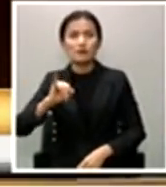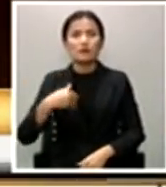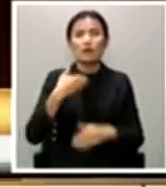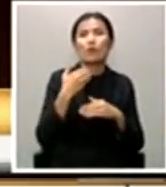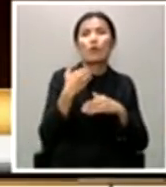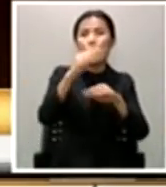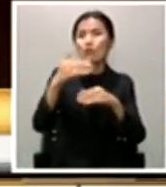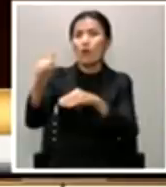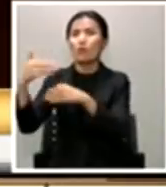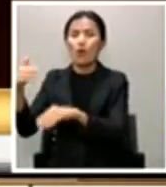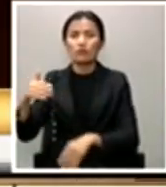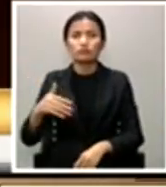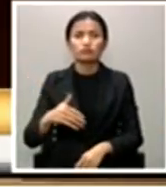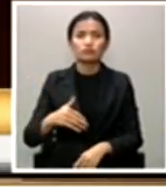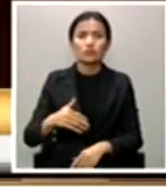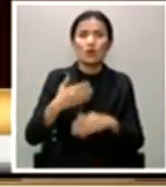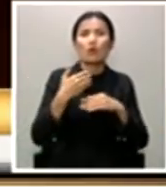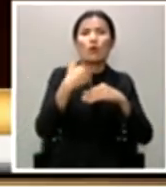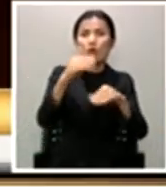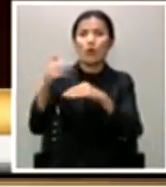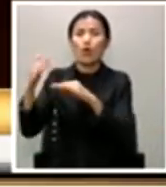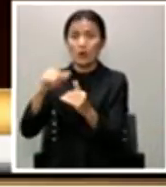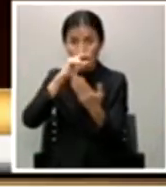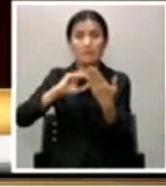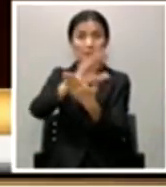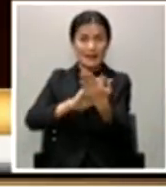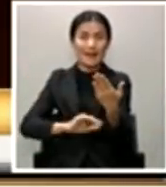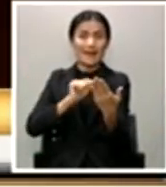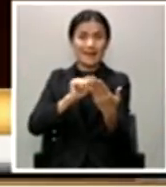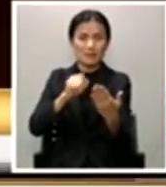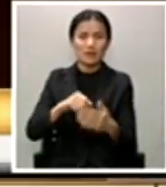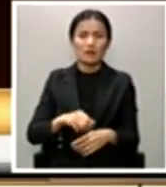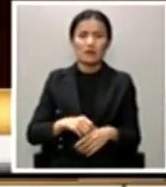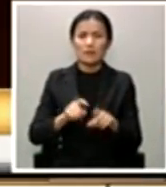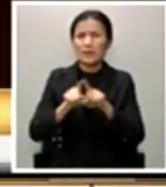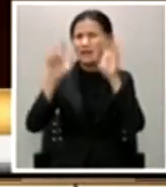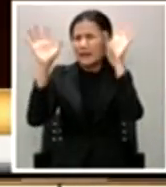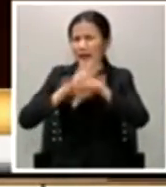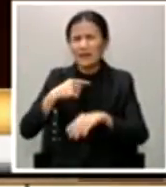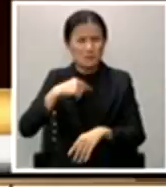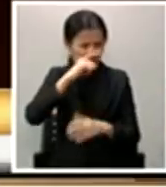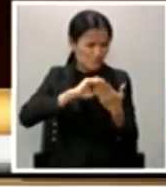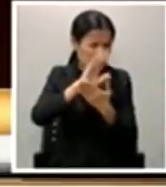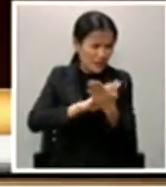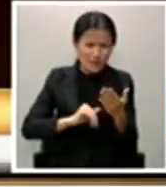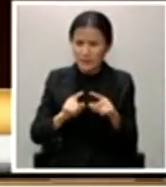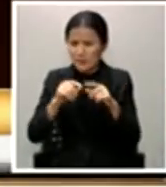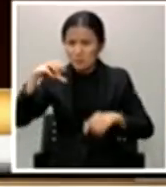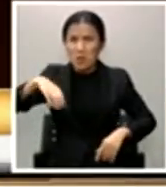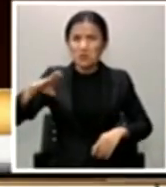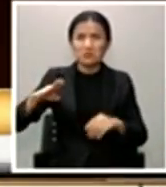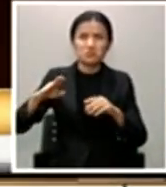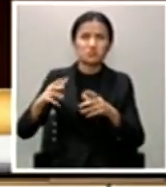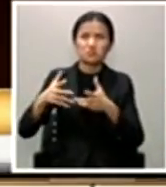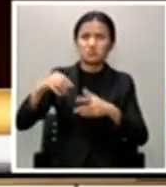นั้นเมื่อไปส่งออกมากๆภาพภายในเนี่ยผมก็เคยเรียนแล้วว่ามันเหมือนคนเป็นโปลิโอบริษัทใหญ่ก็ได้ประโยช